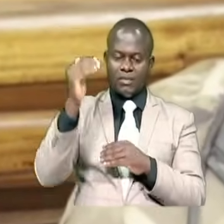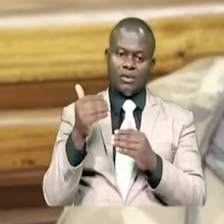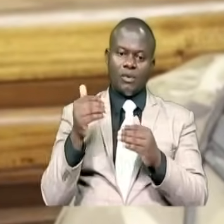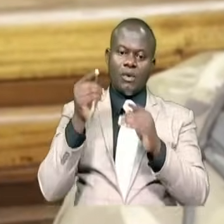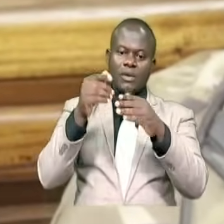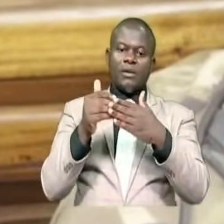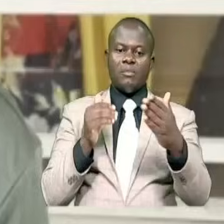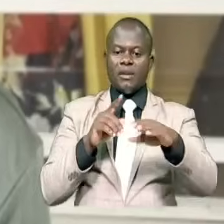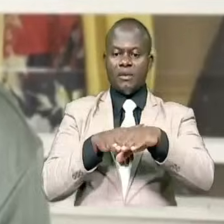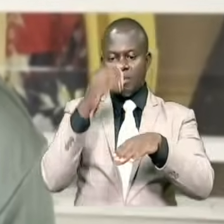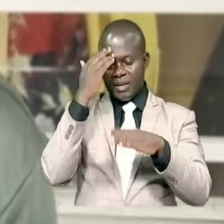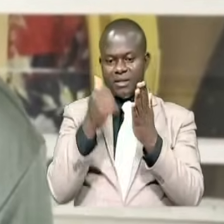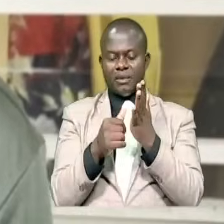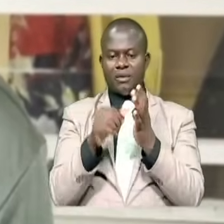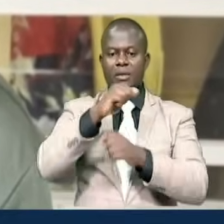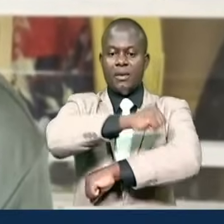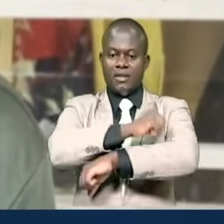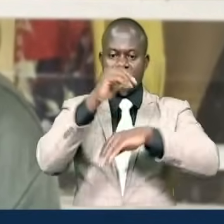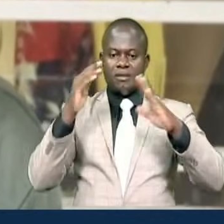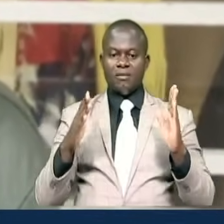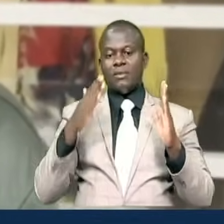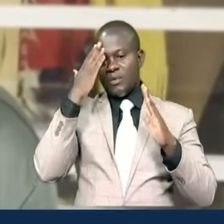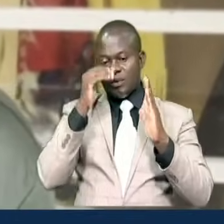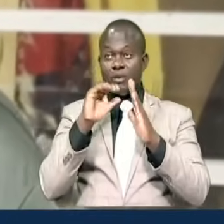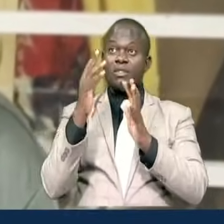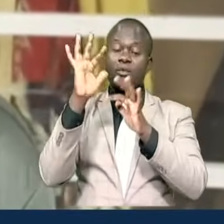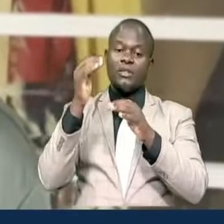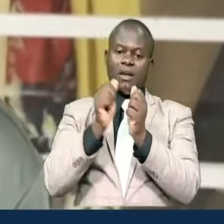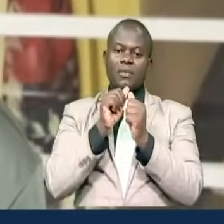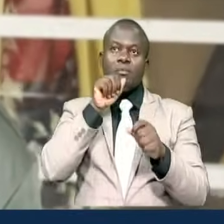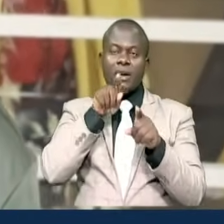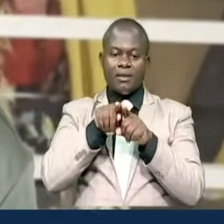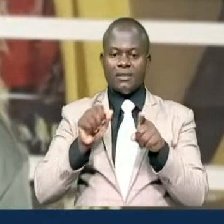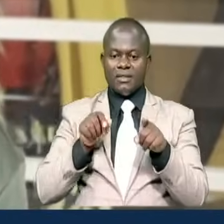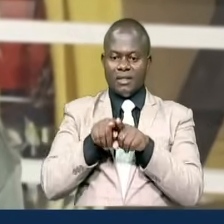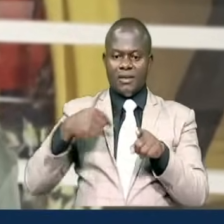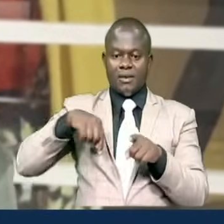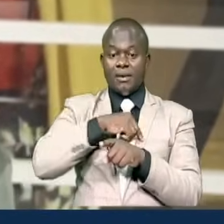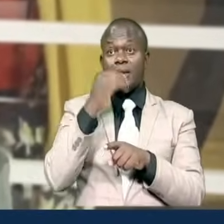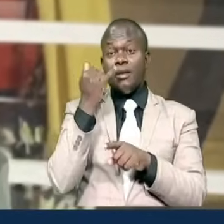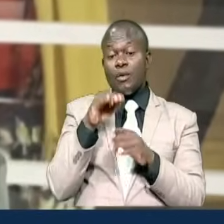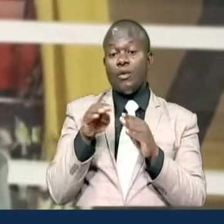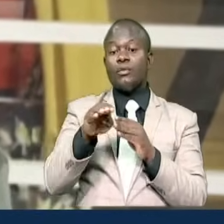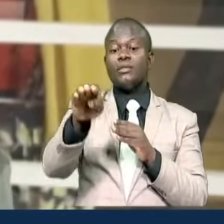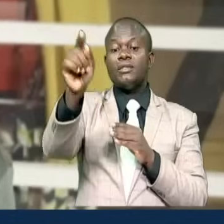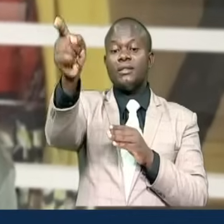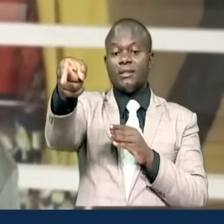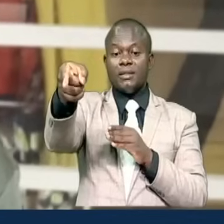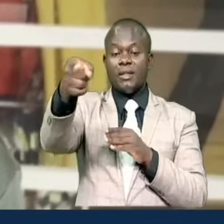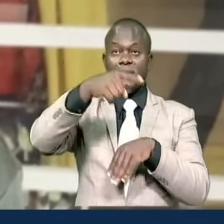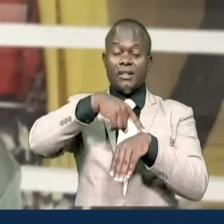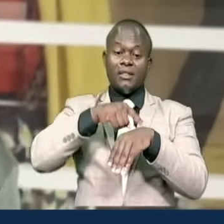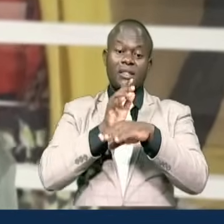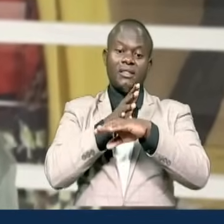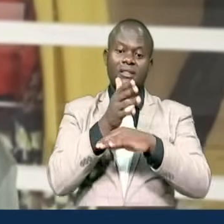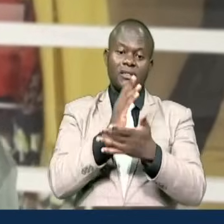kubera ikibazo cy'abanyeshuri no kugira ngo njye kwizihiza n'abavandimwe banje iyo umuntu agiye igihe cyamurenze